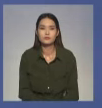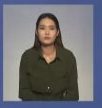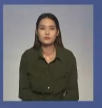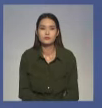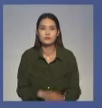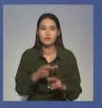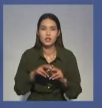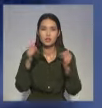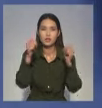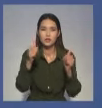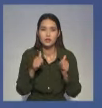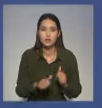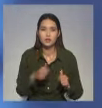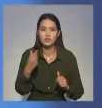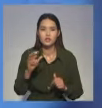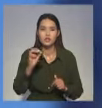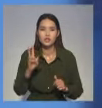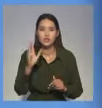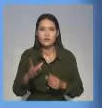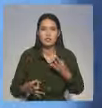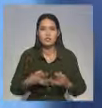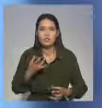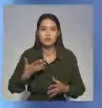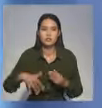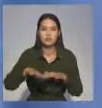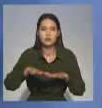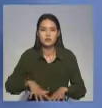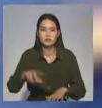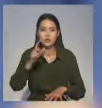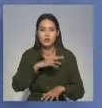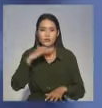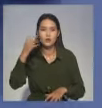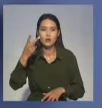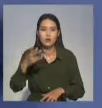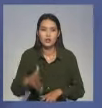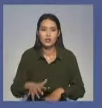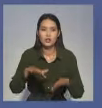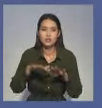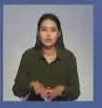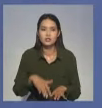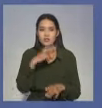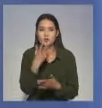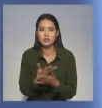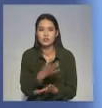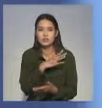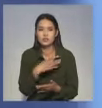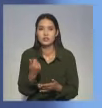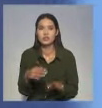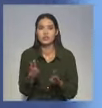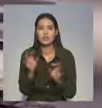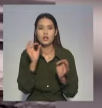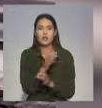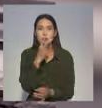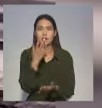Эти плакаты на выходных пощекотали нервы местным чиновникам. На одной из многоэтажек вдруг появилось рукописное обращение к акиму